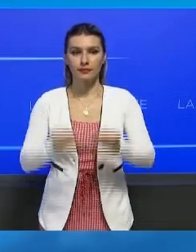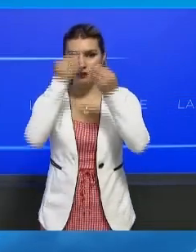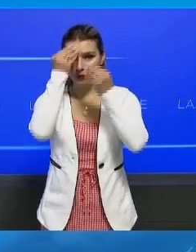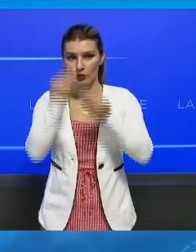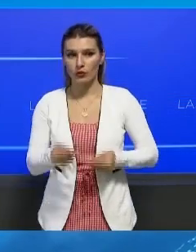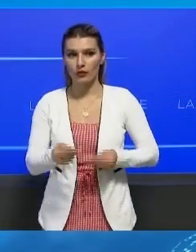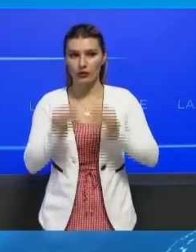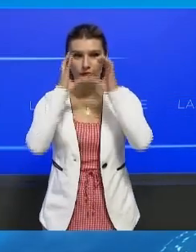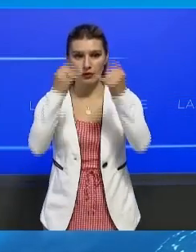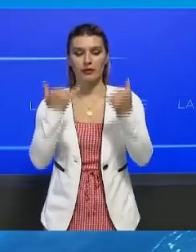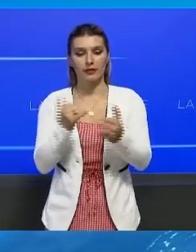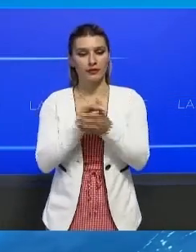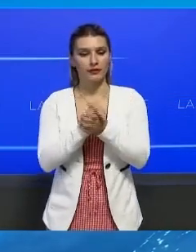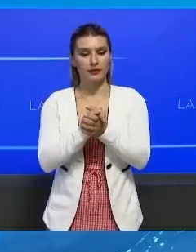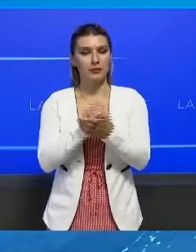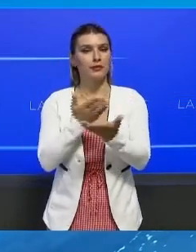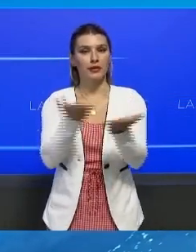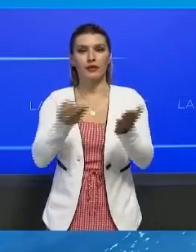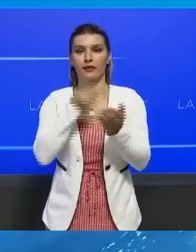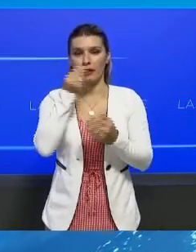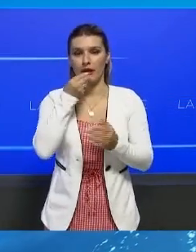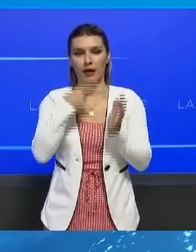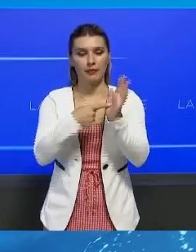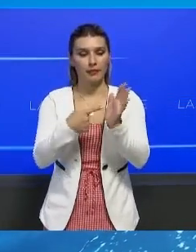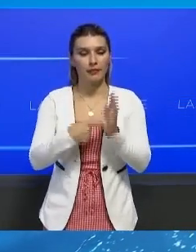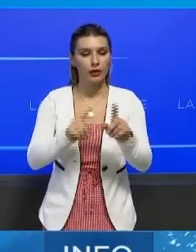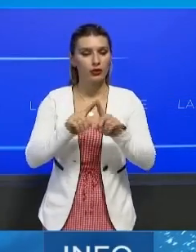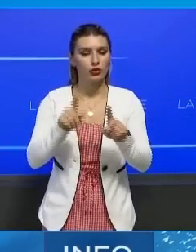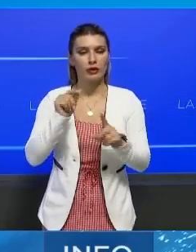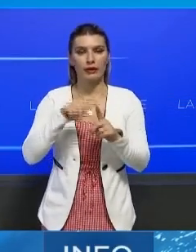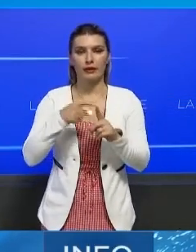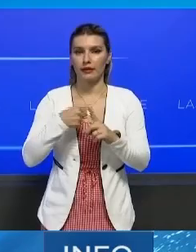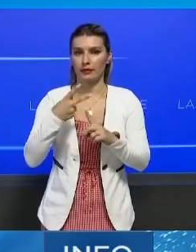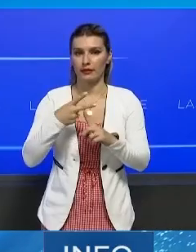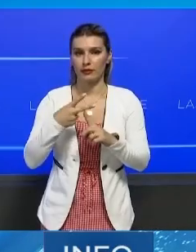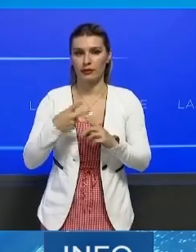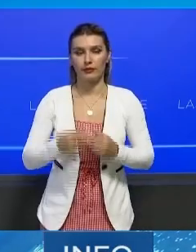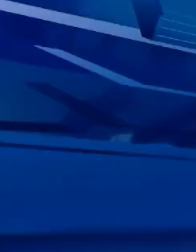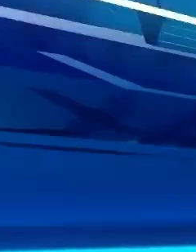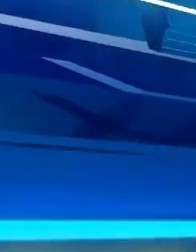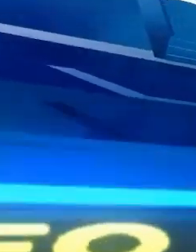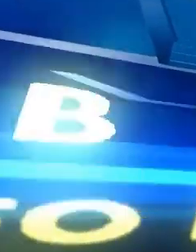Të ndëruar shikues, për shëndetje, po fillojmë me magazinën informative Info Plus.